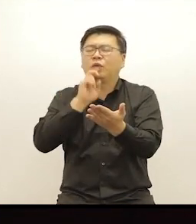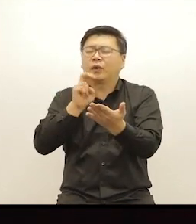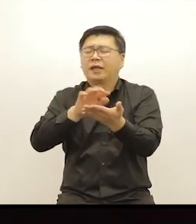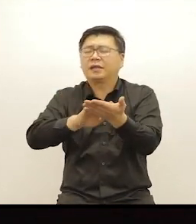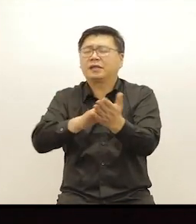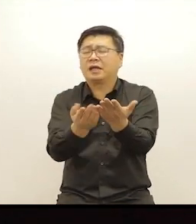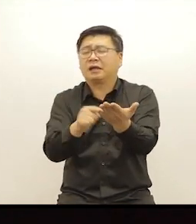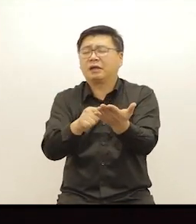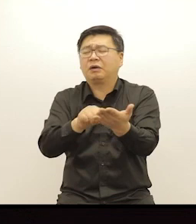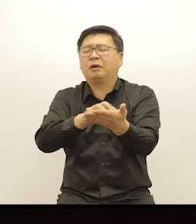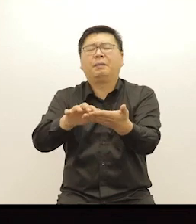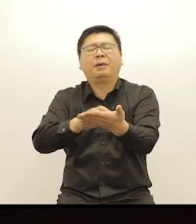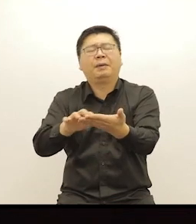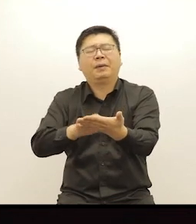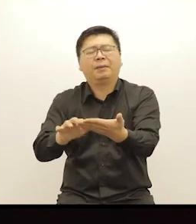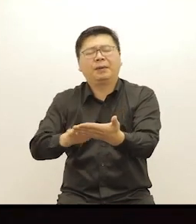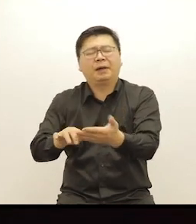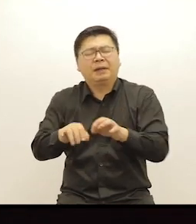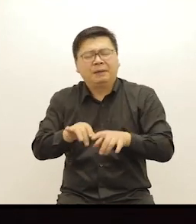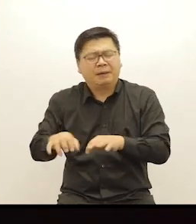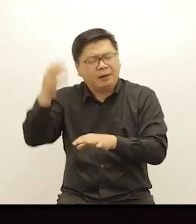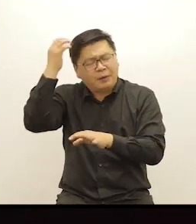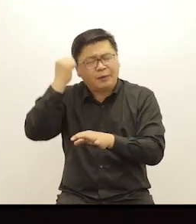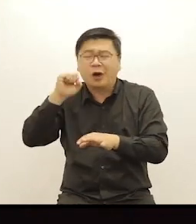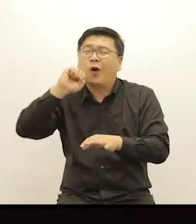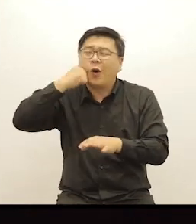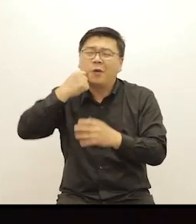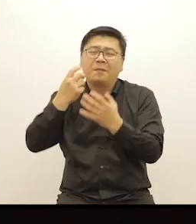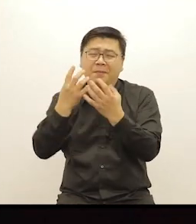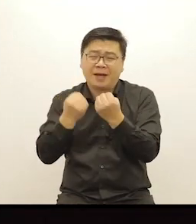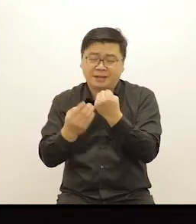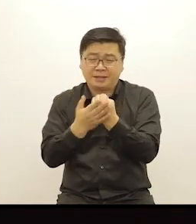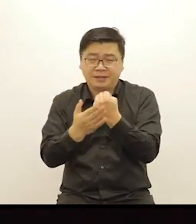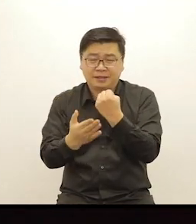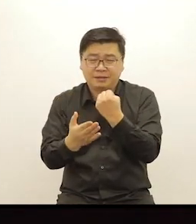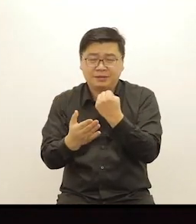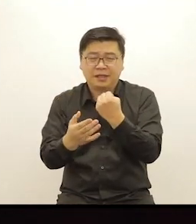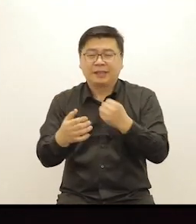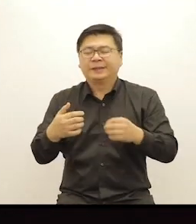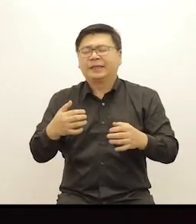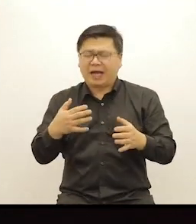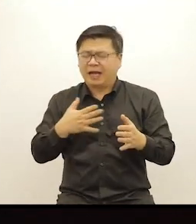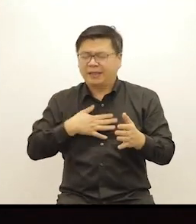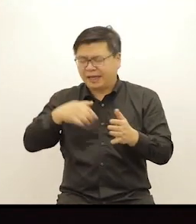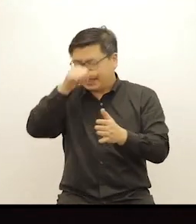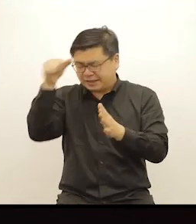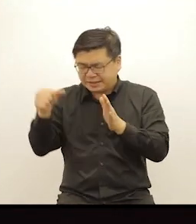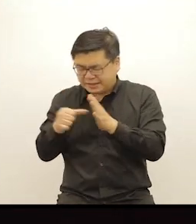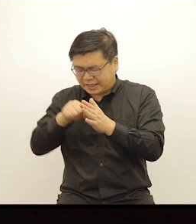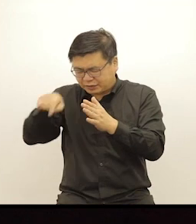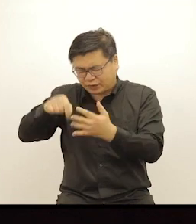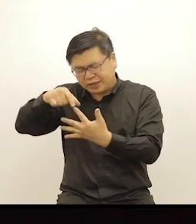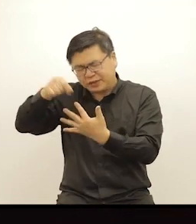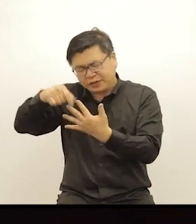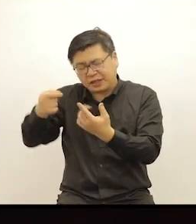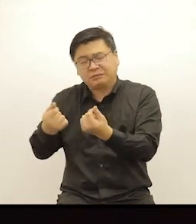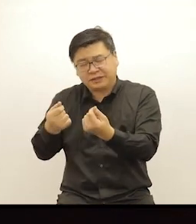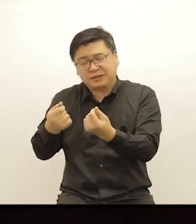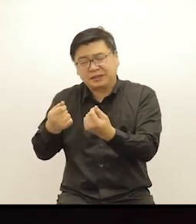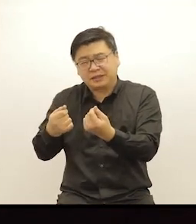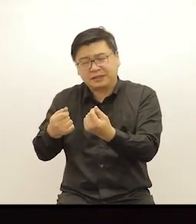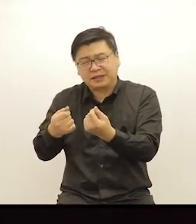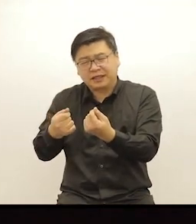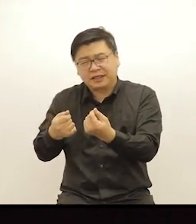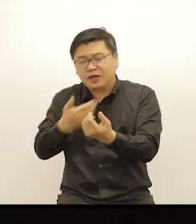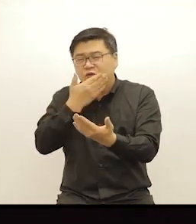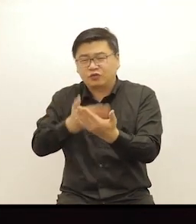외우고 음악 만드는 게 좀 쉽지 않다 보니까 네. 이것도 하나의 어떤 인생의 한 부분은 선택해야 된다는